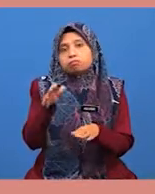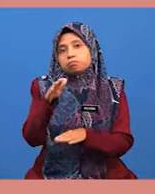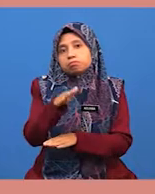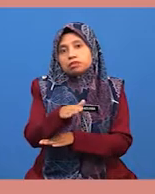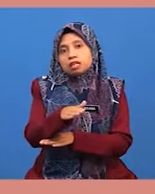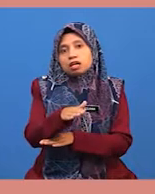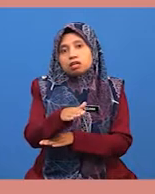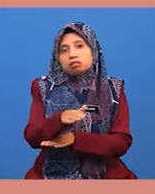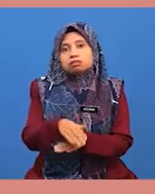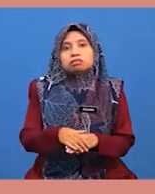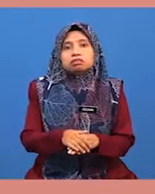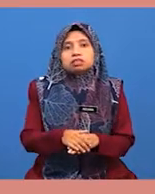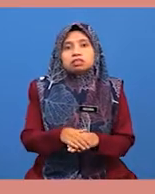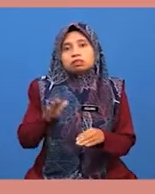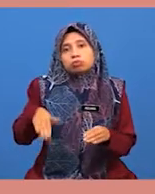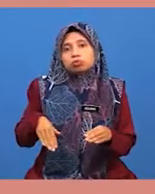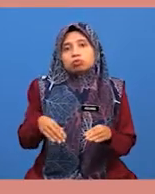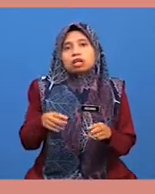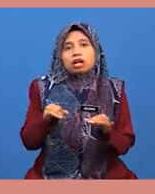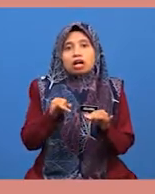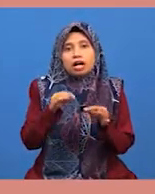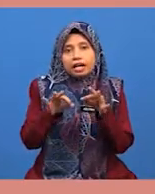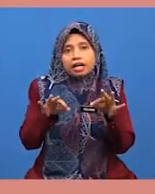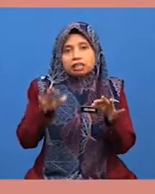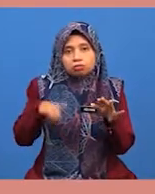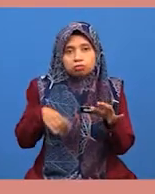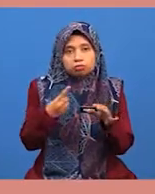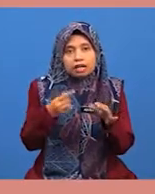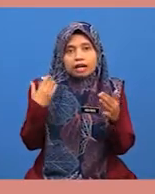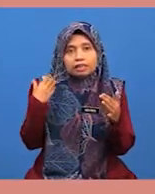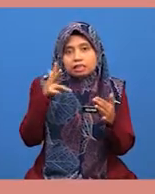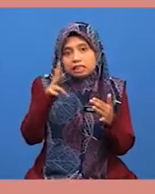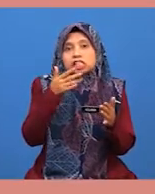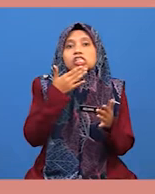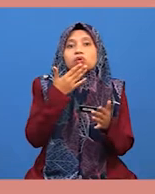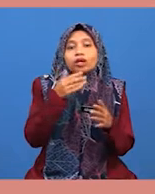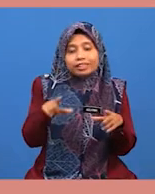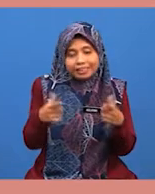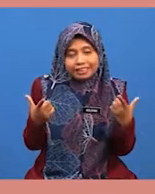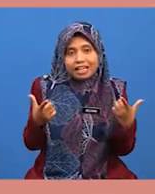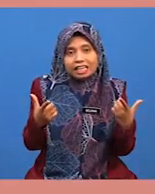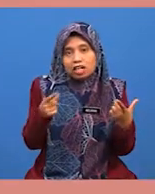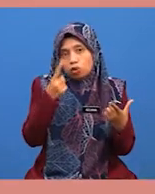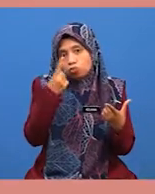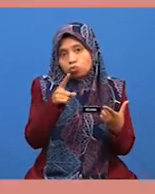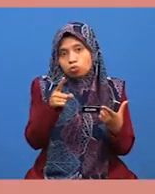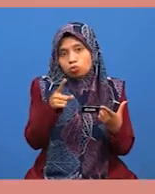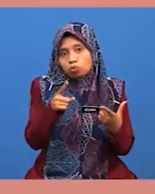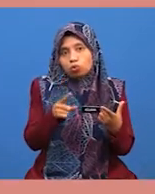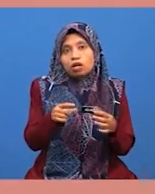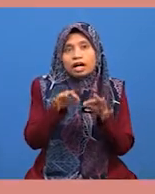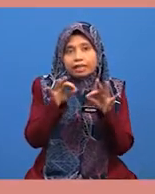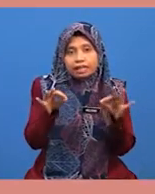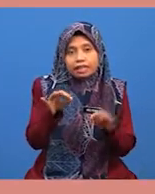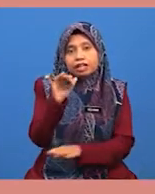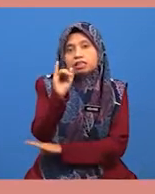juga ayat-ayat sebelumnya, cikgu gunakan tiga warna yang berbeza untuk